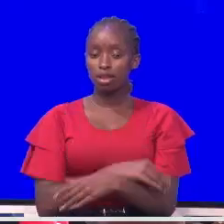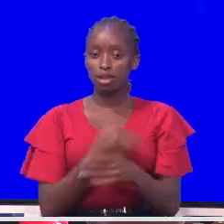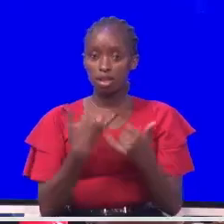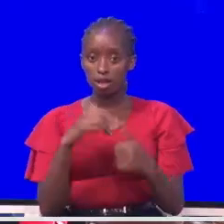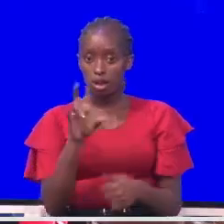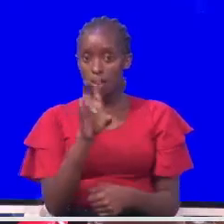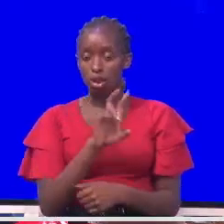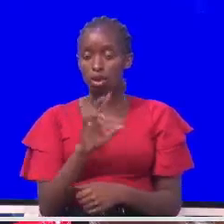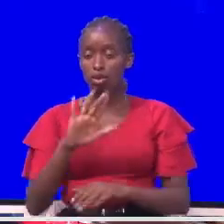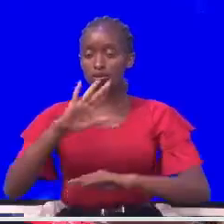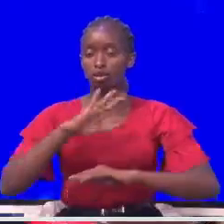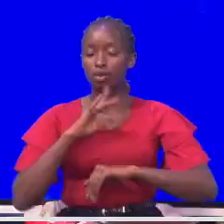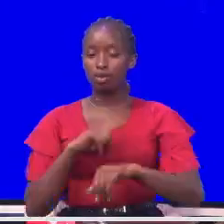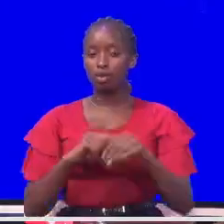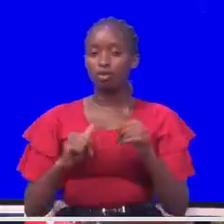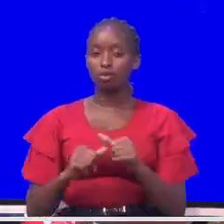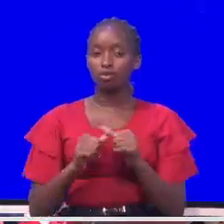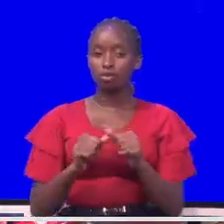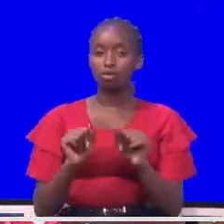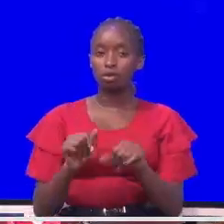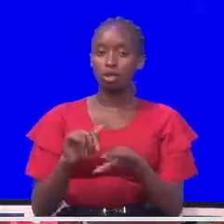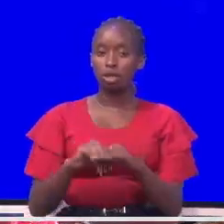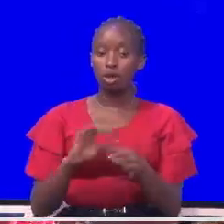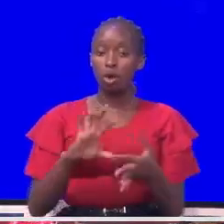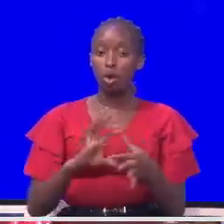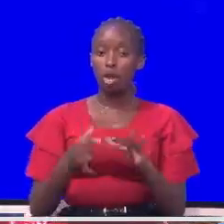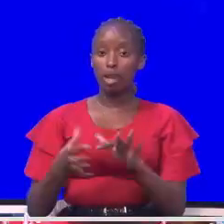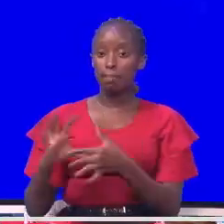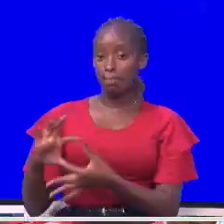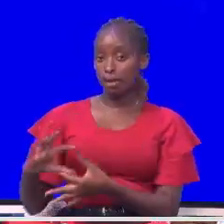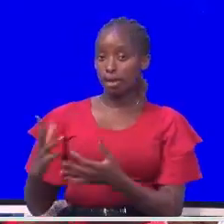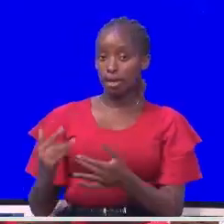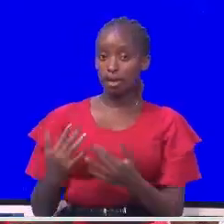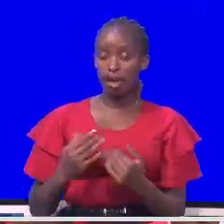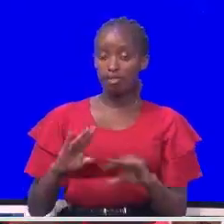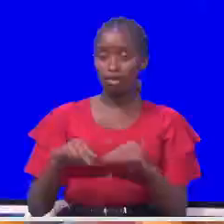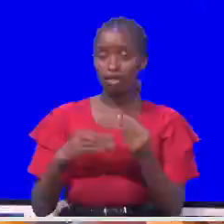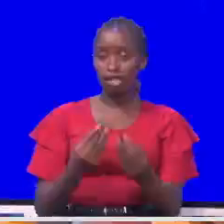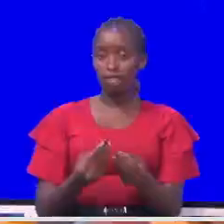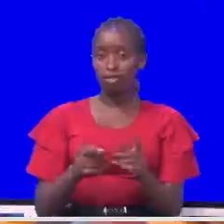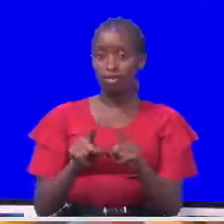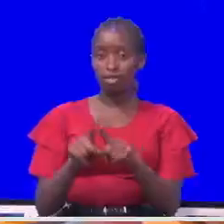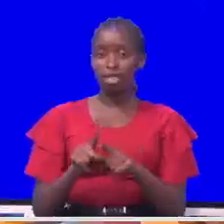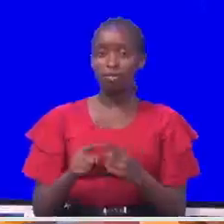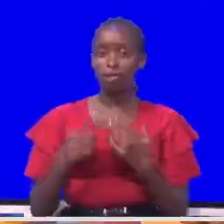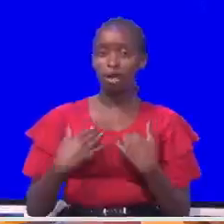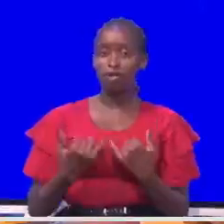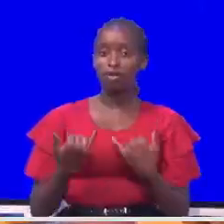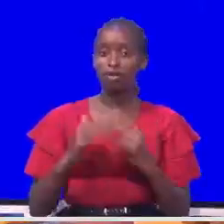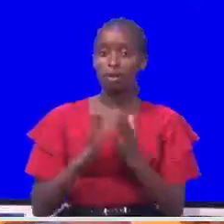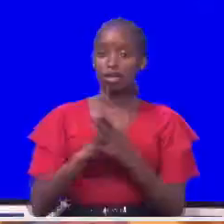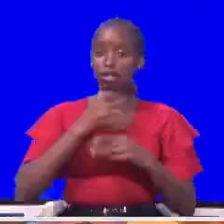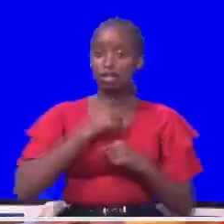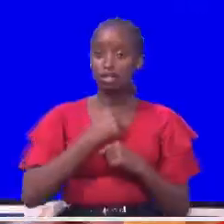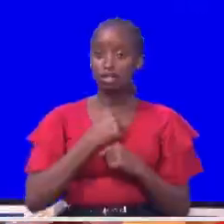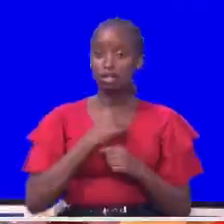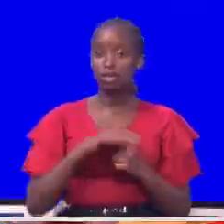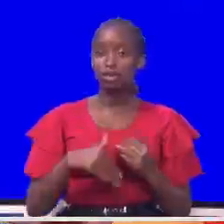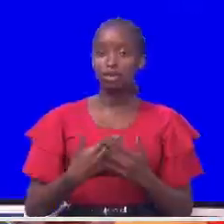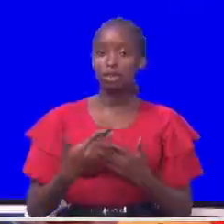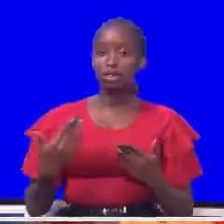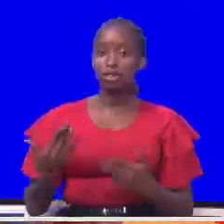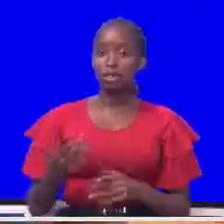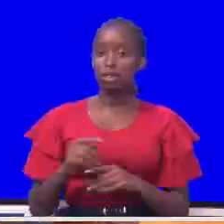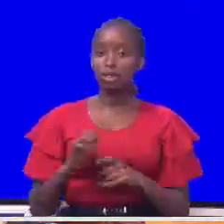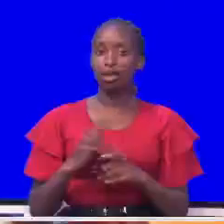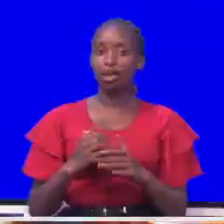mwafaka wa kufuzu Olimpiki. Mweresa pia ametoa wito kwa kampuni tofauti kudhamini kikosi cha Olimpiki. Aidha, rais wa